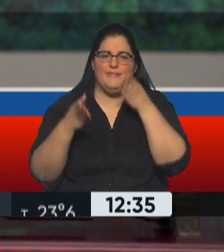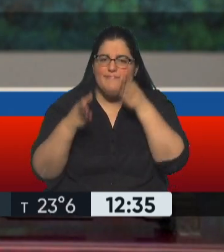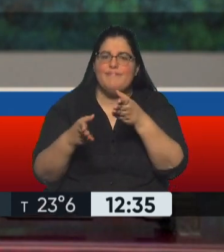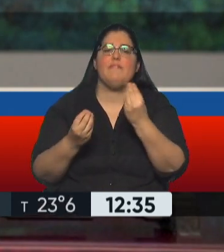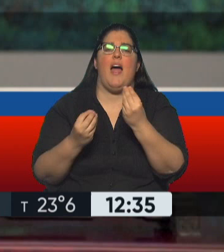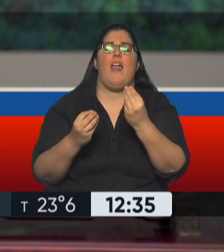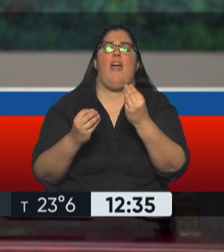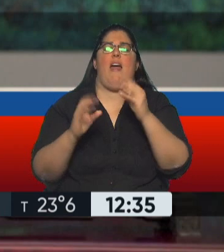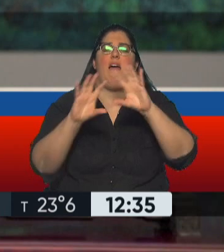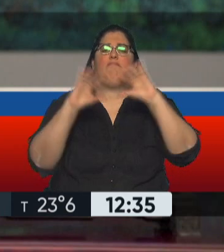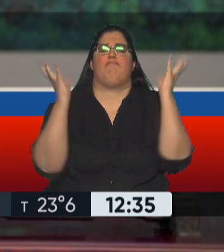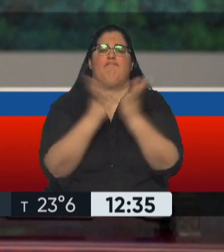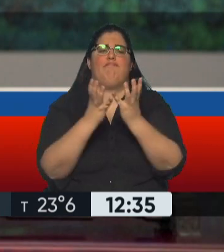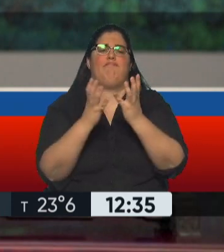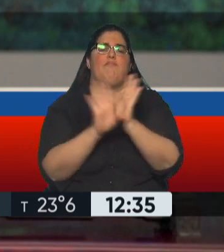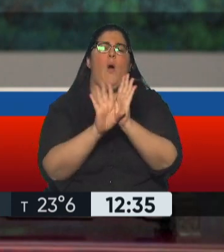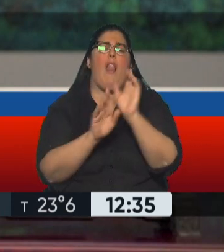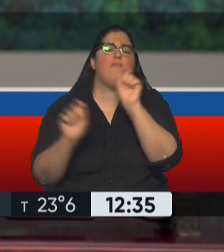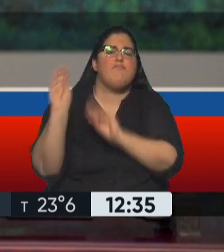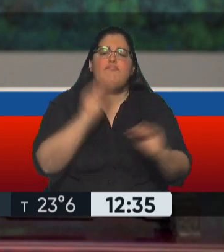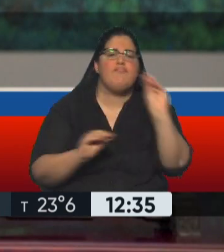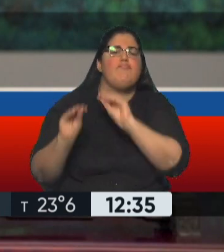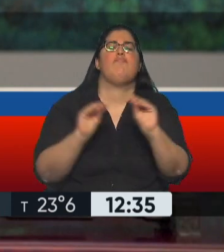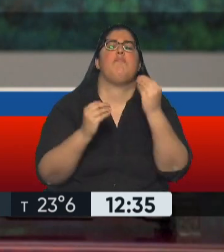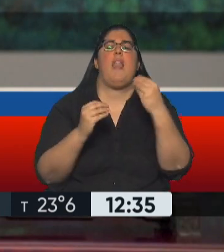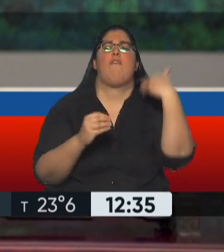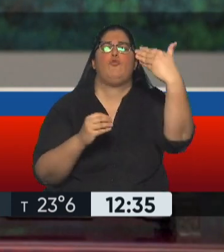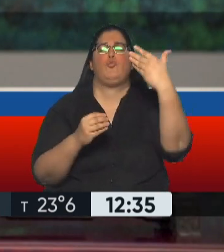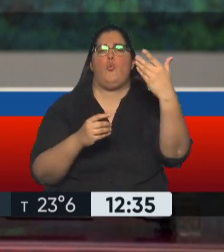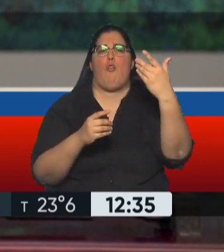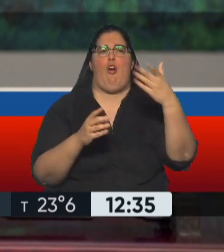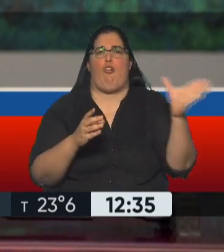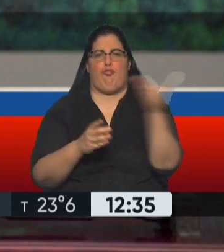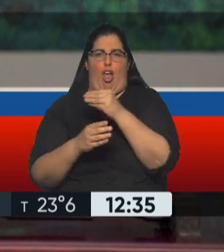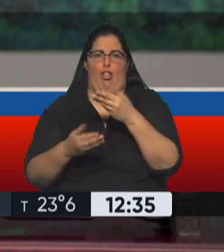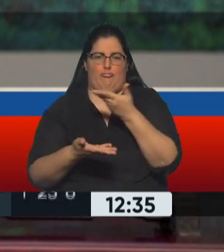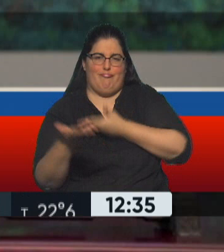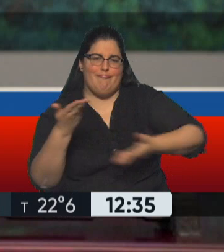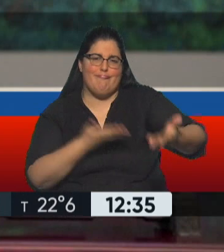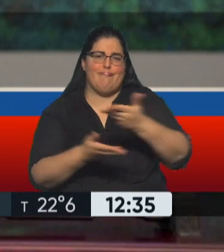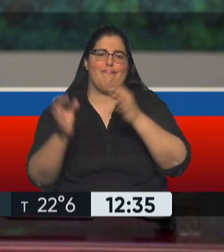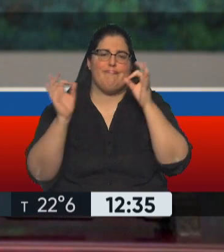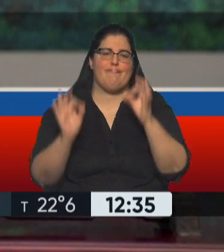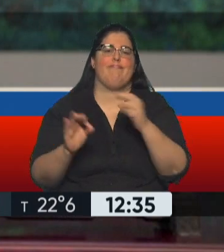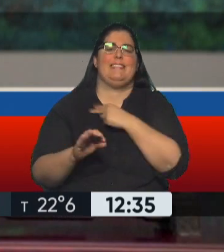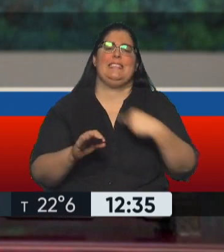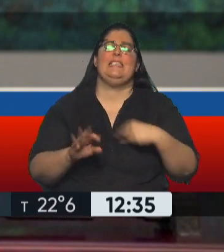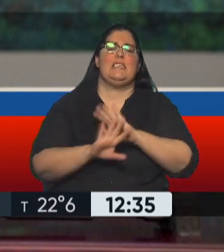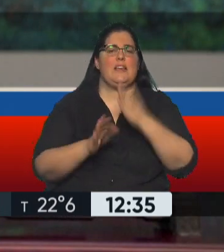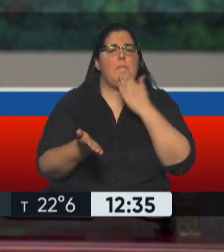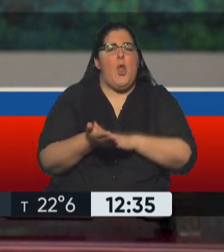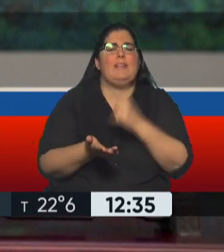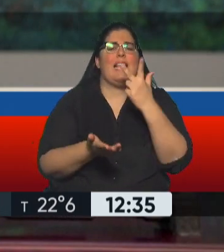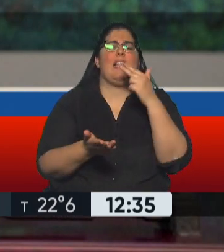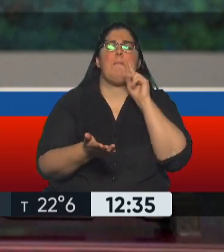国2030年可持续发展议程，构建全球发展命运共同